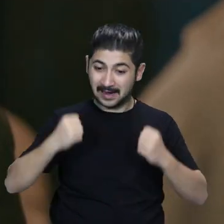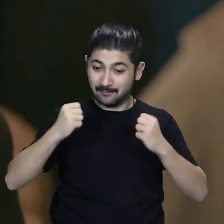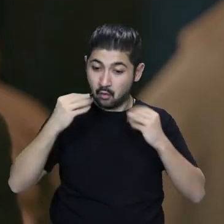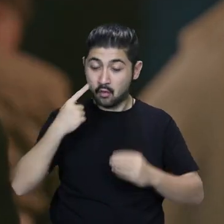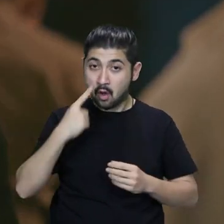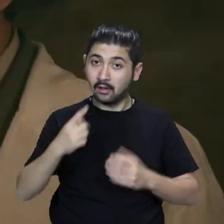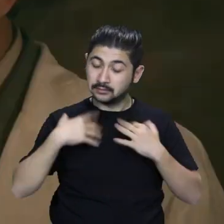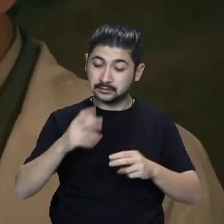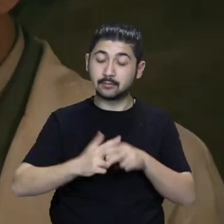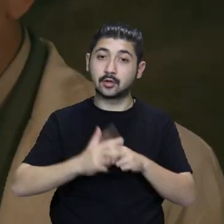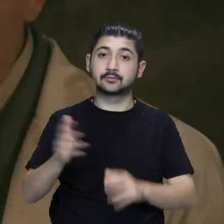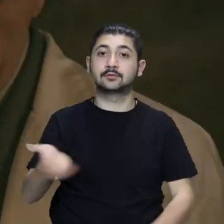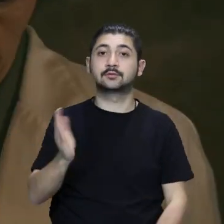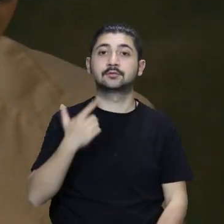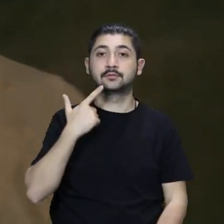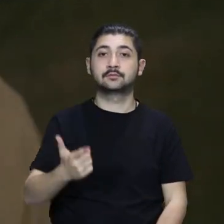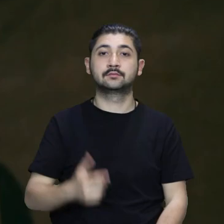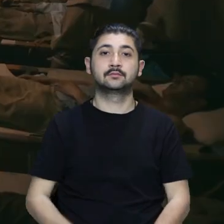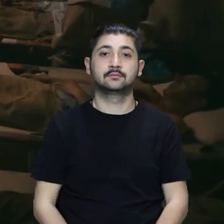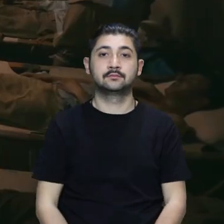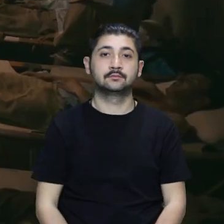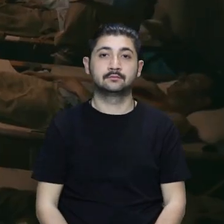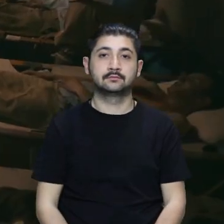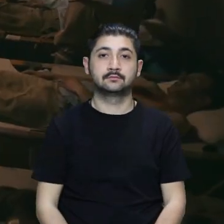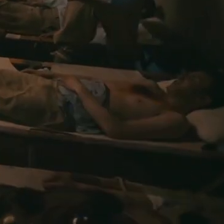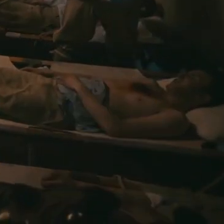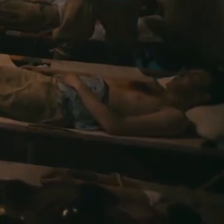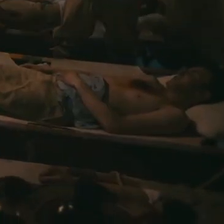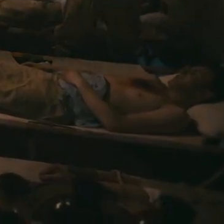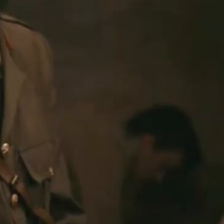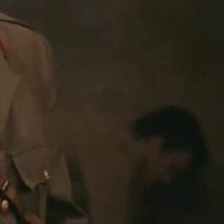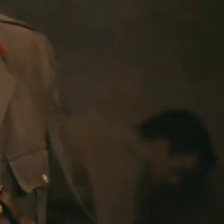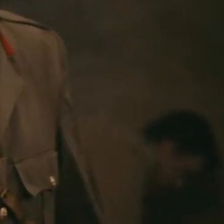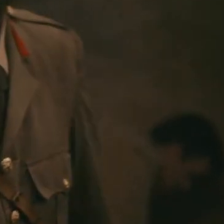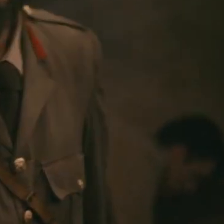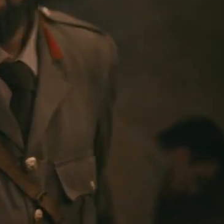kadarını iyileştir. Elini çabuk tut. Peki. Doktor bir yaralının başına geçti.